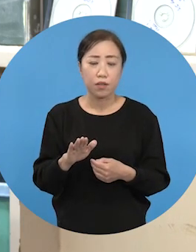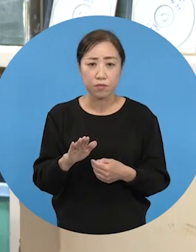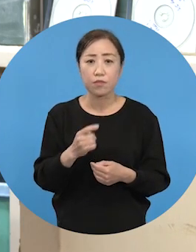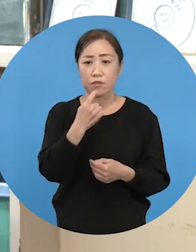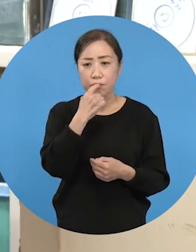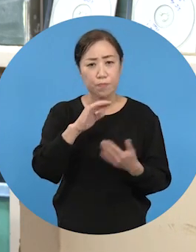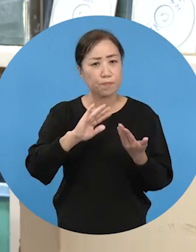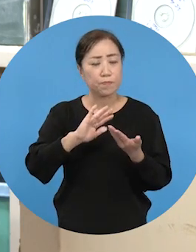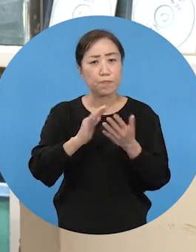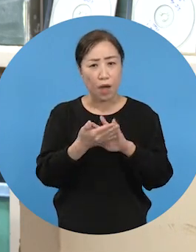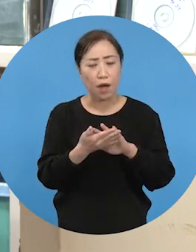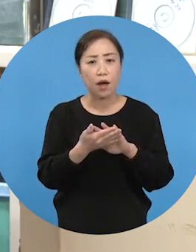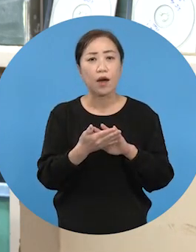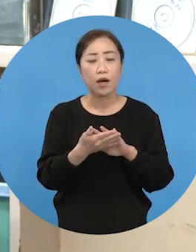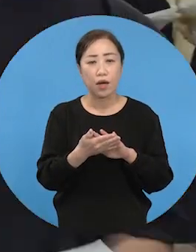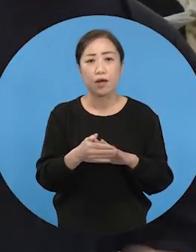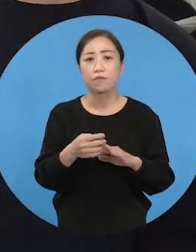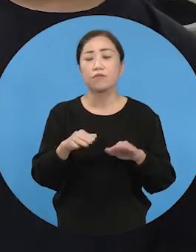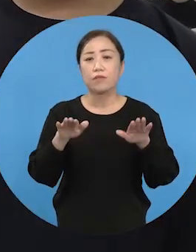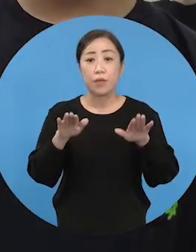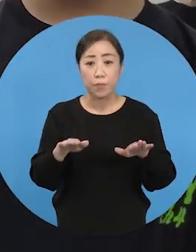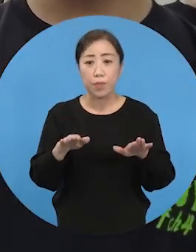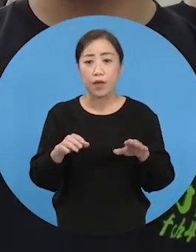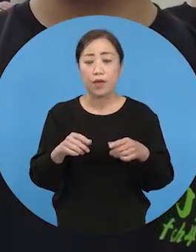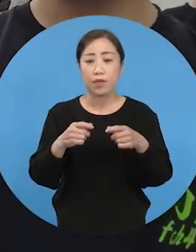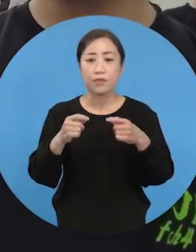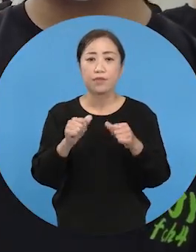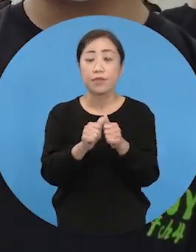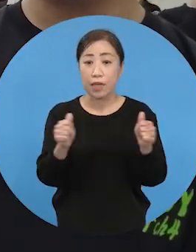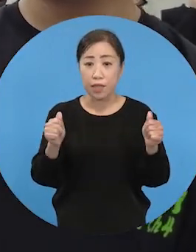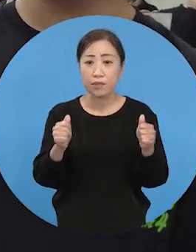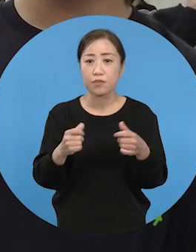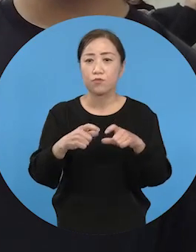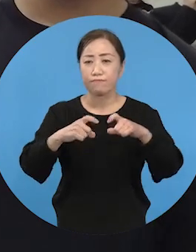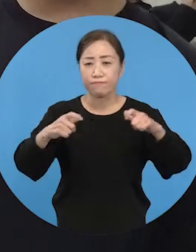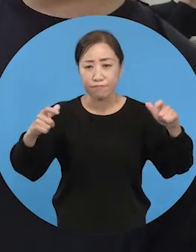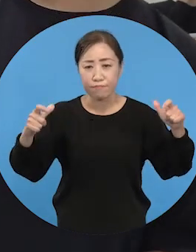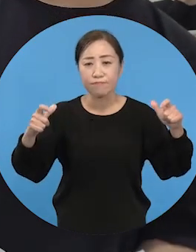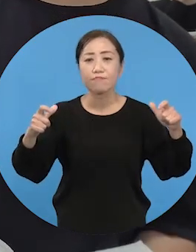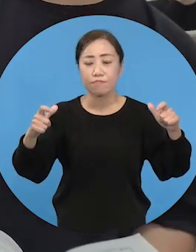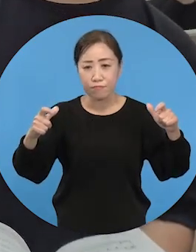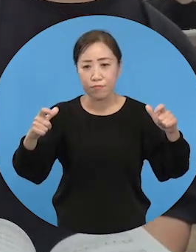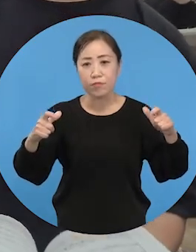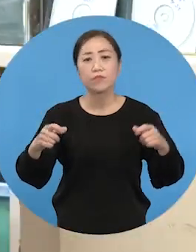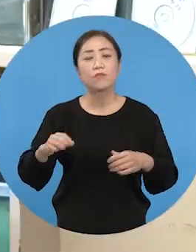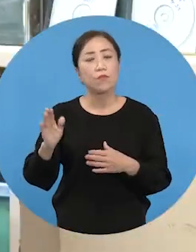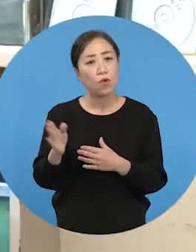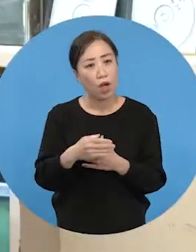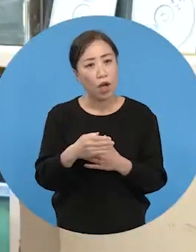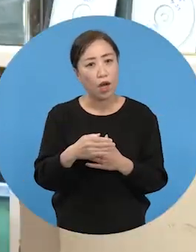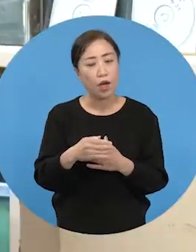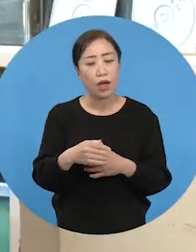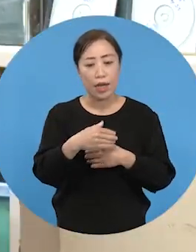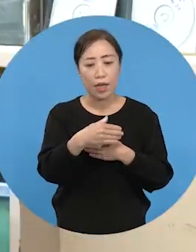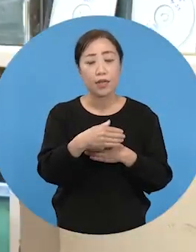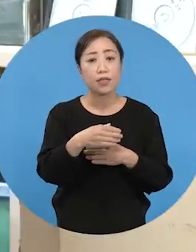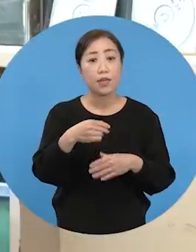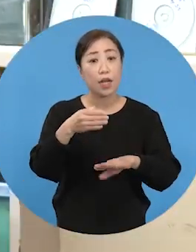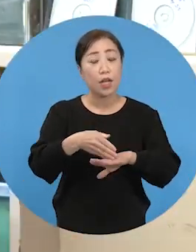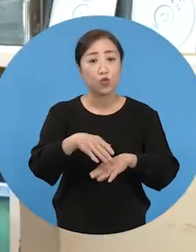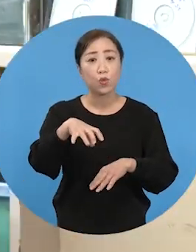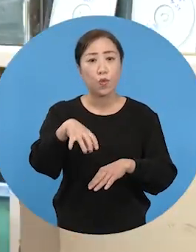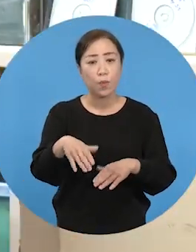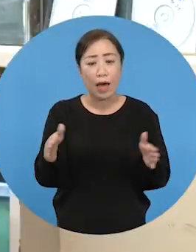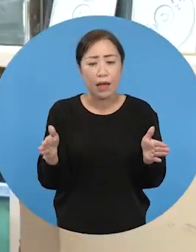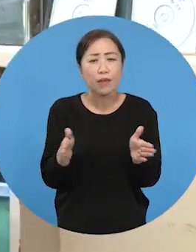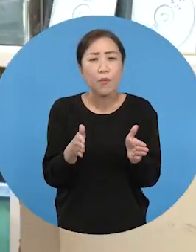はなかったので、男の子の部員を増やしたり、パートを別々に練習する